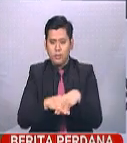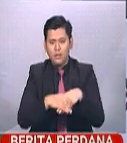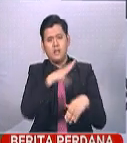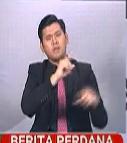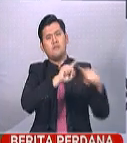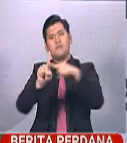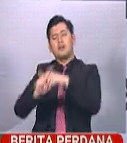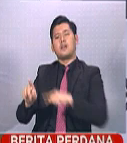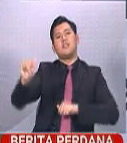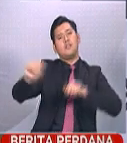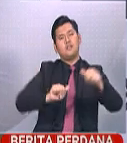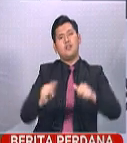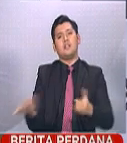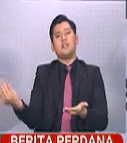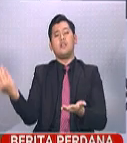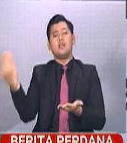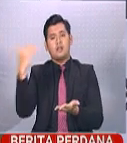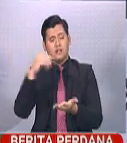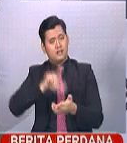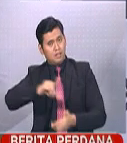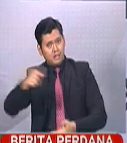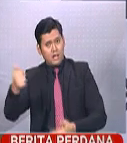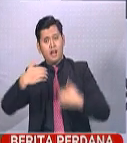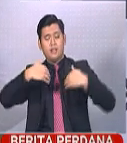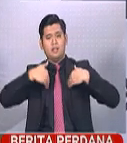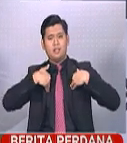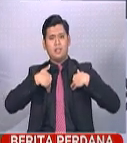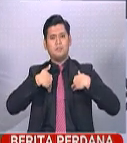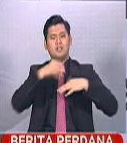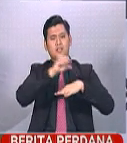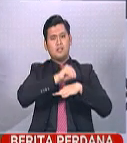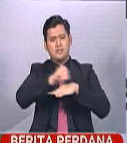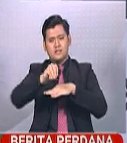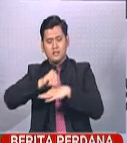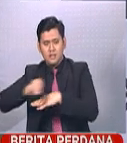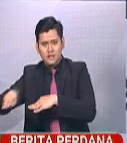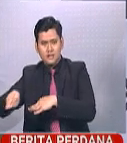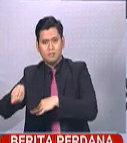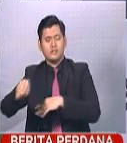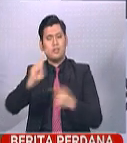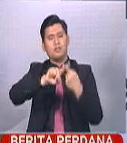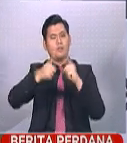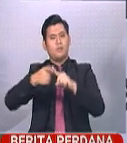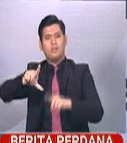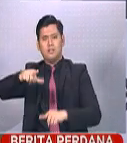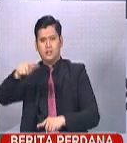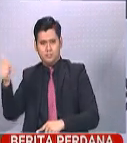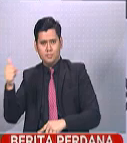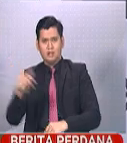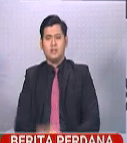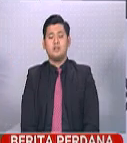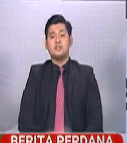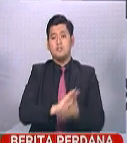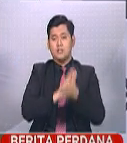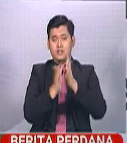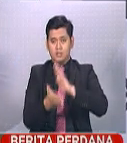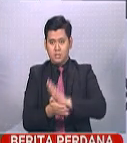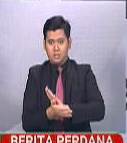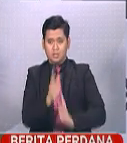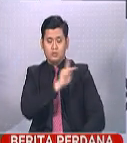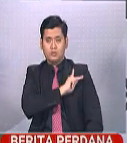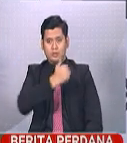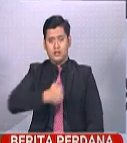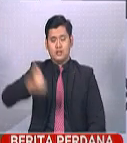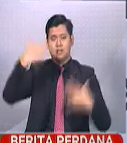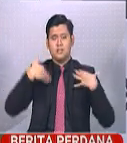mereka datang Hospital ada yang menjangkiti rakan-rakan mereka dan sebagainya sehubungan itu beliau menasihatkan pesakit